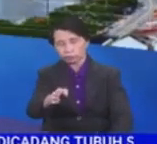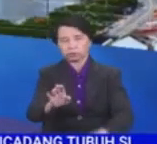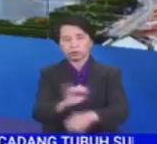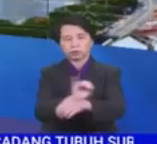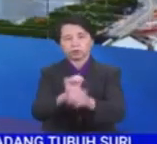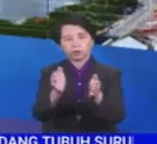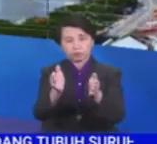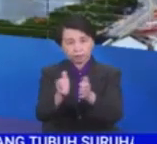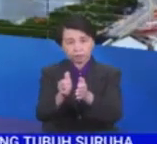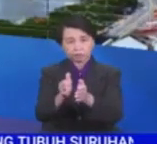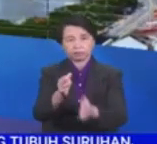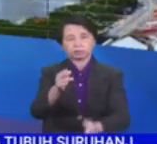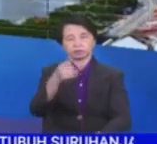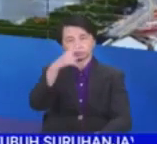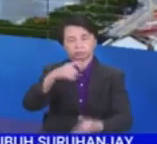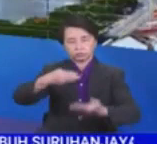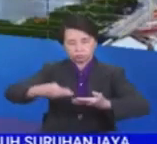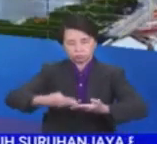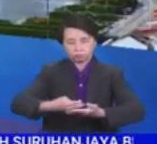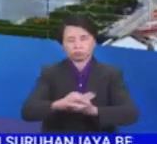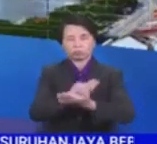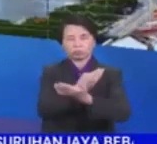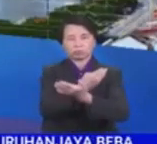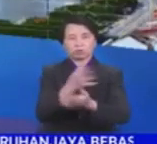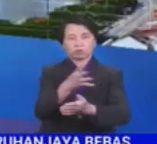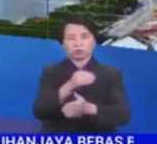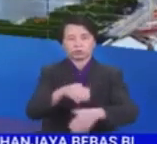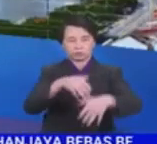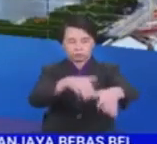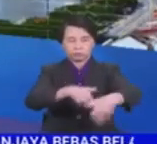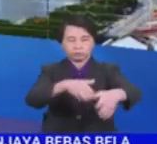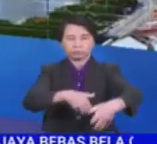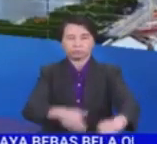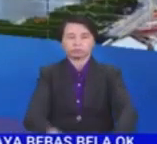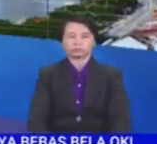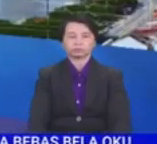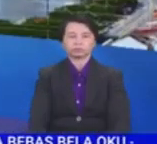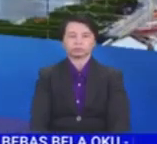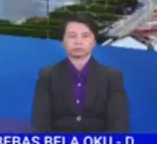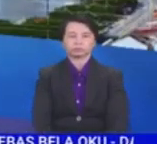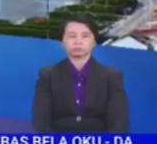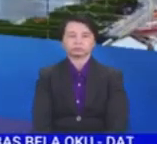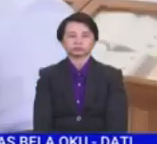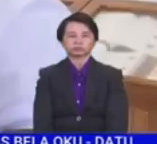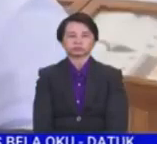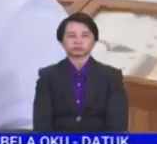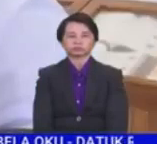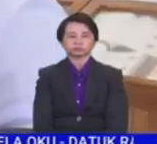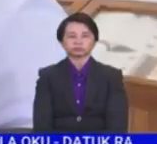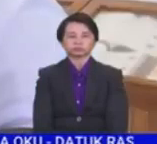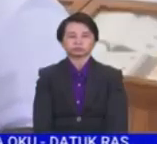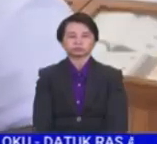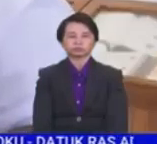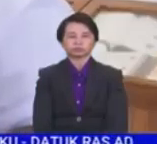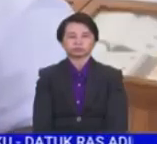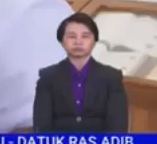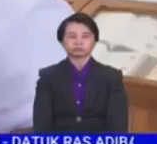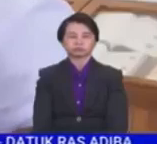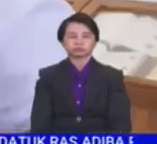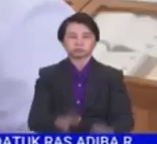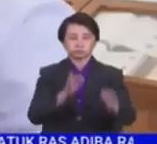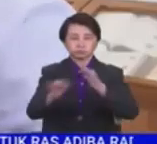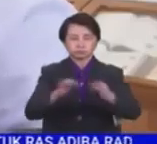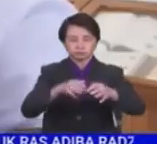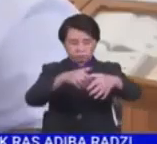industri kecil dan sederhana untuk memodernkan sektor pertanian The Fed untuk